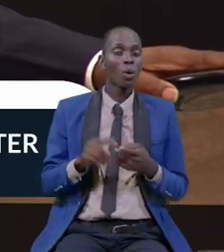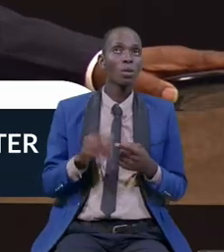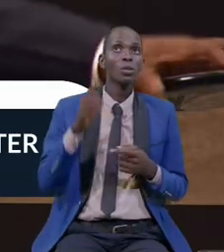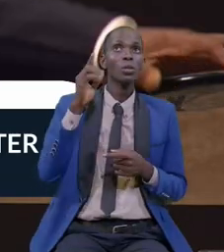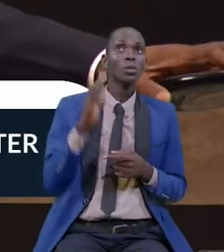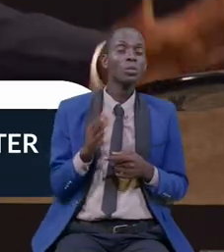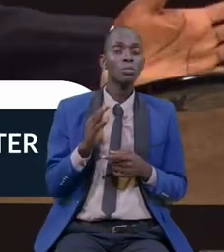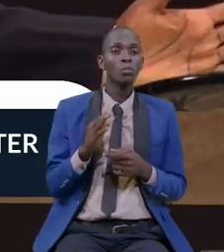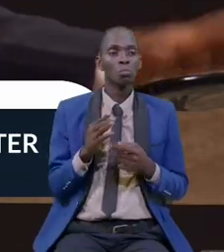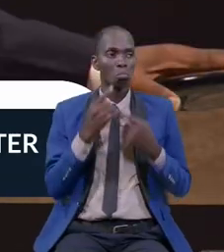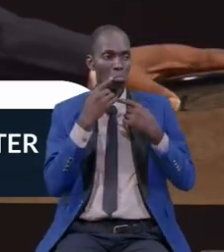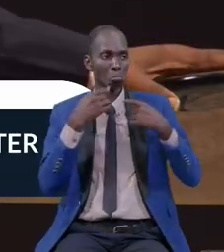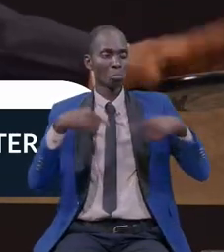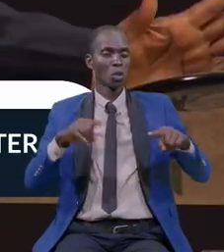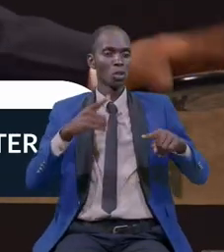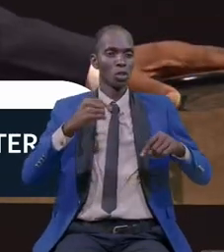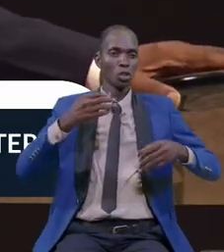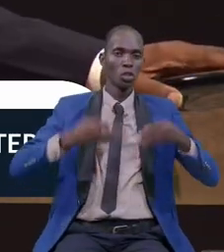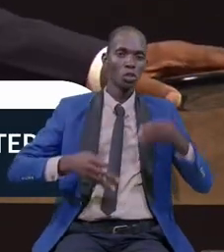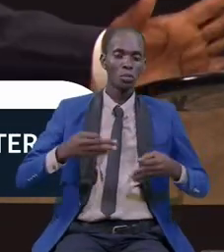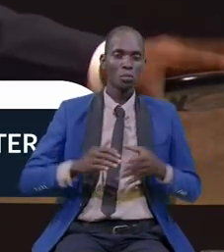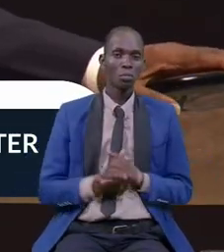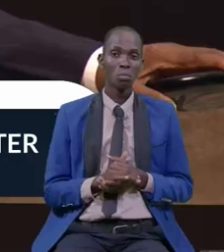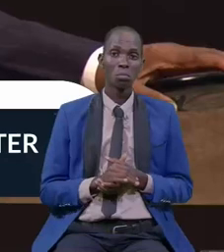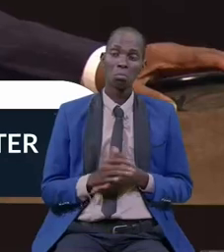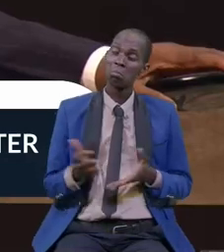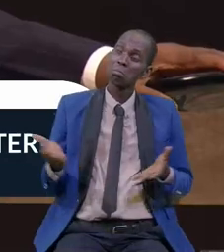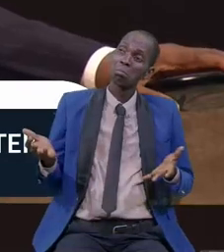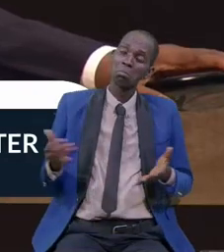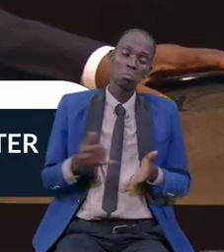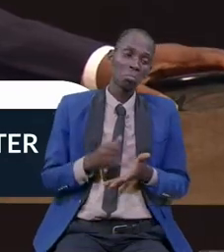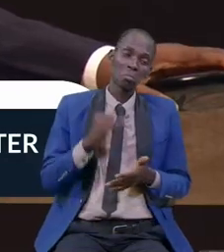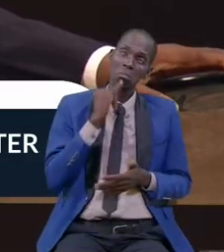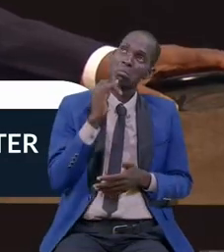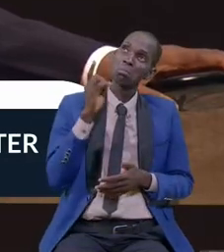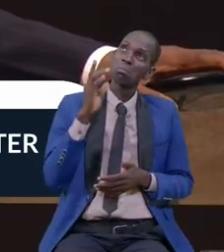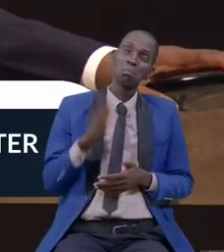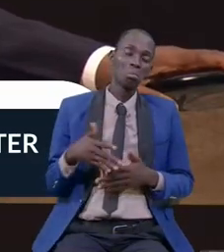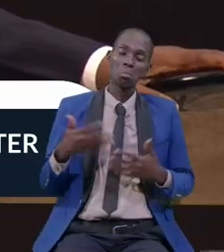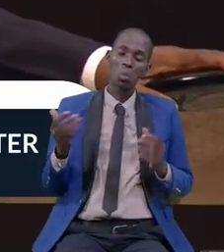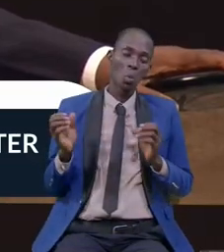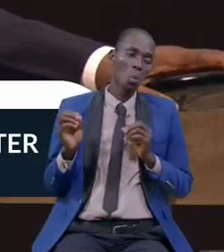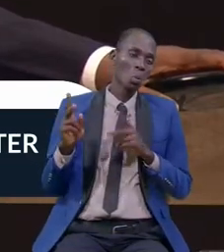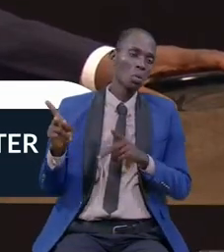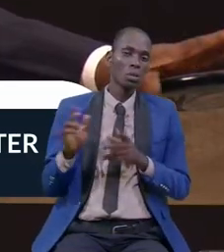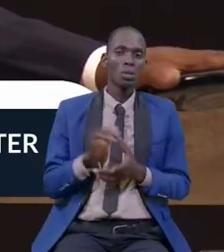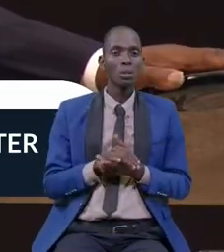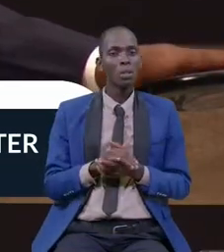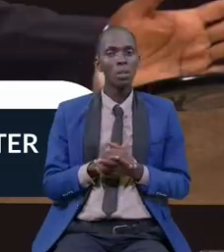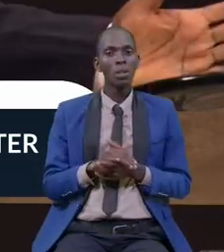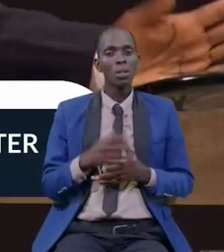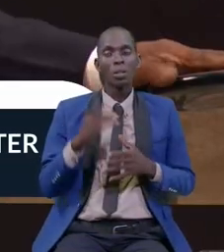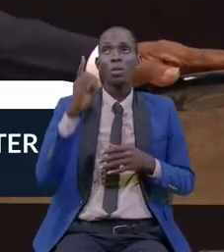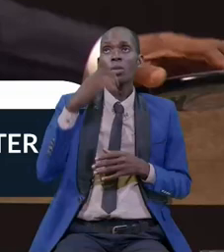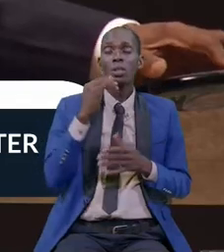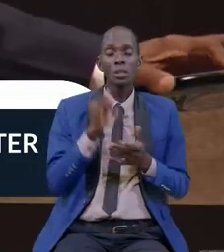que Dieu avait annoncé le jugement dit non Dieu a dit ça c'est pas grave c'est avec la sueur de ton front que tu